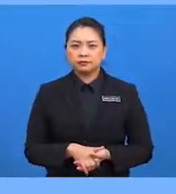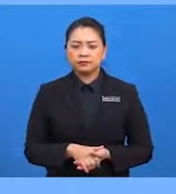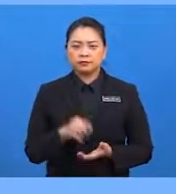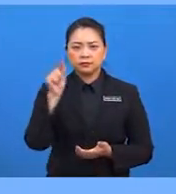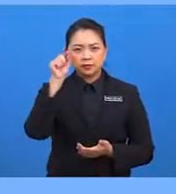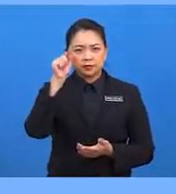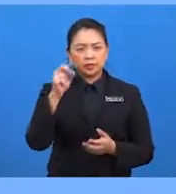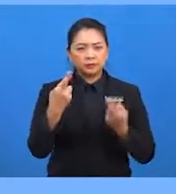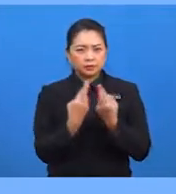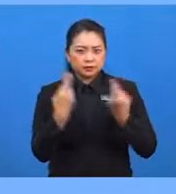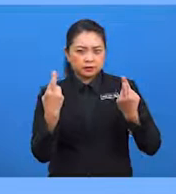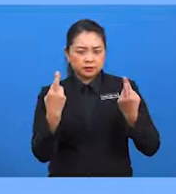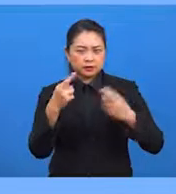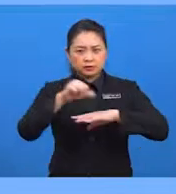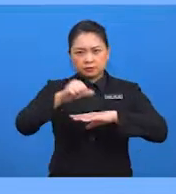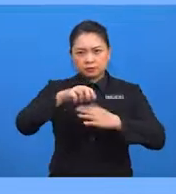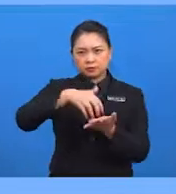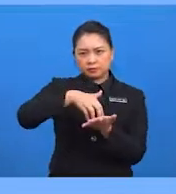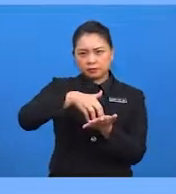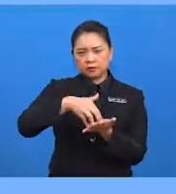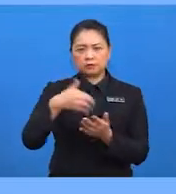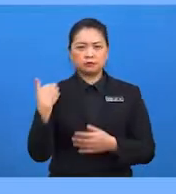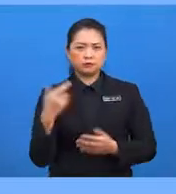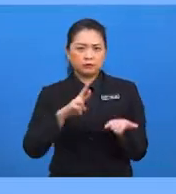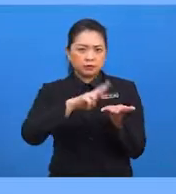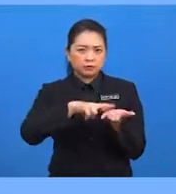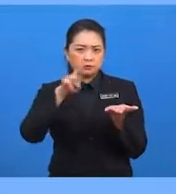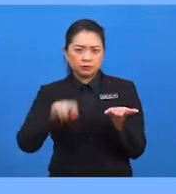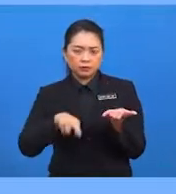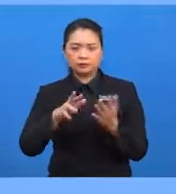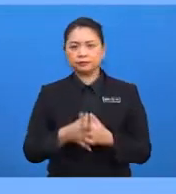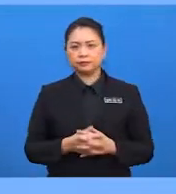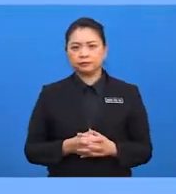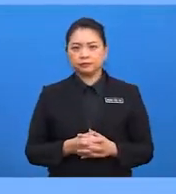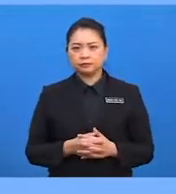Darjah penceraian asid lemah adalah rendah.